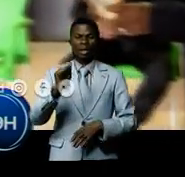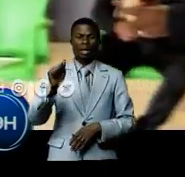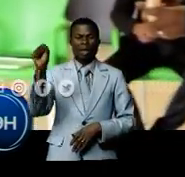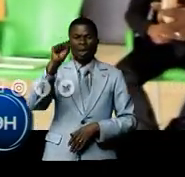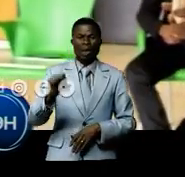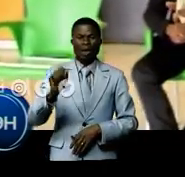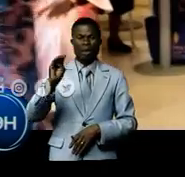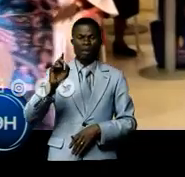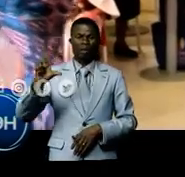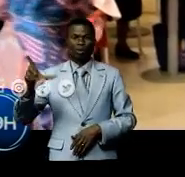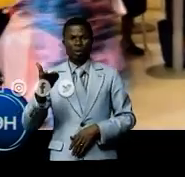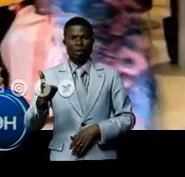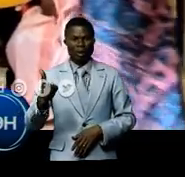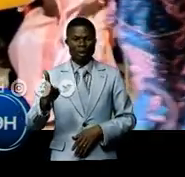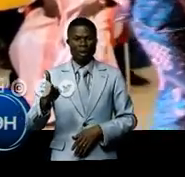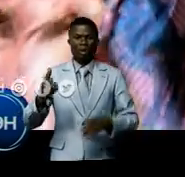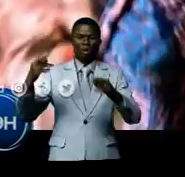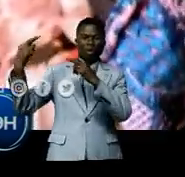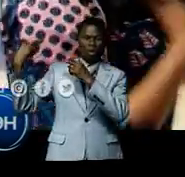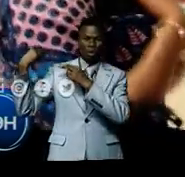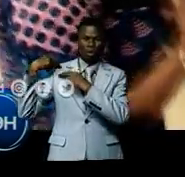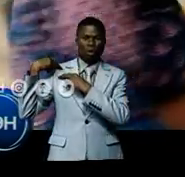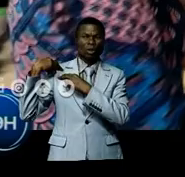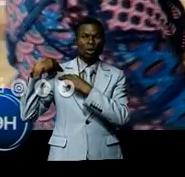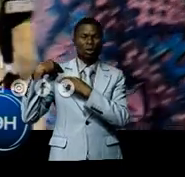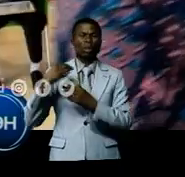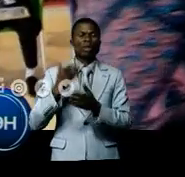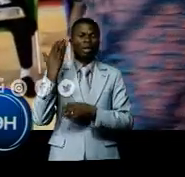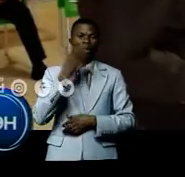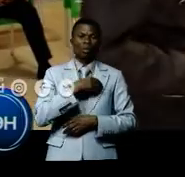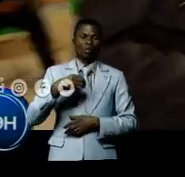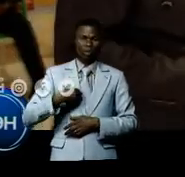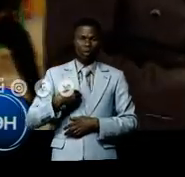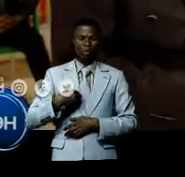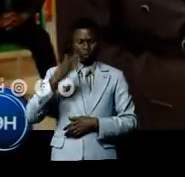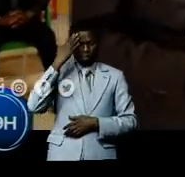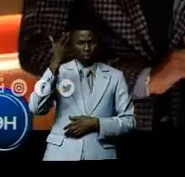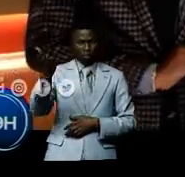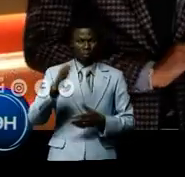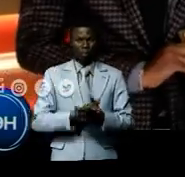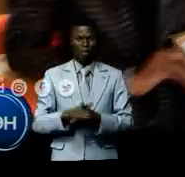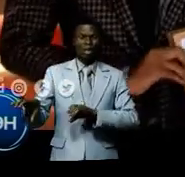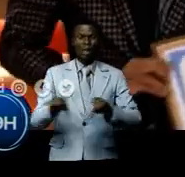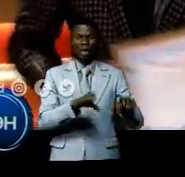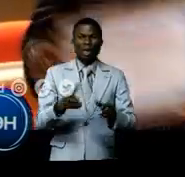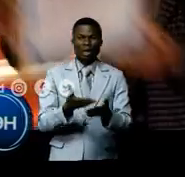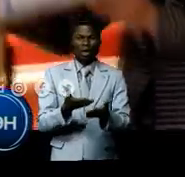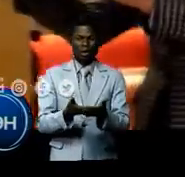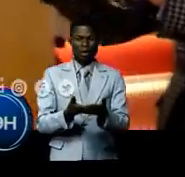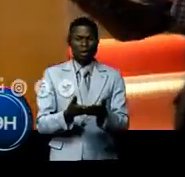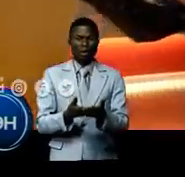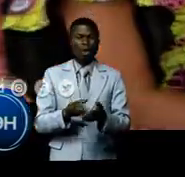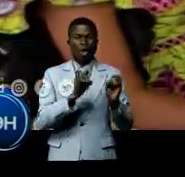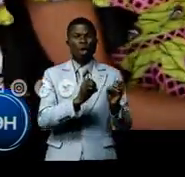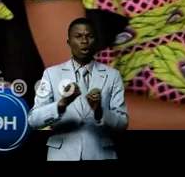Conservation Congo Culture, que dirige Noé Kouété Tshingoma, vaut la reconnaissance. La cérémonie des remises a été